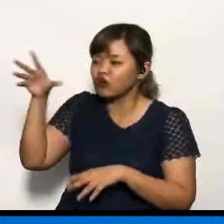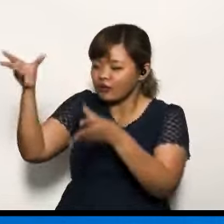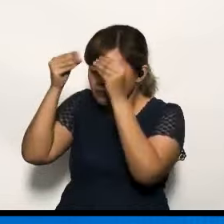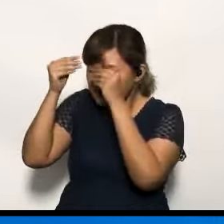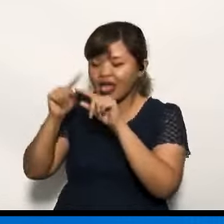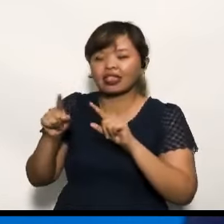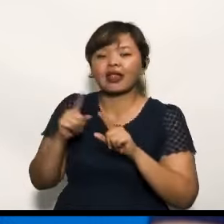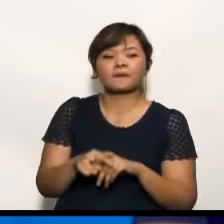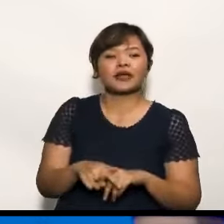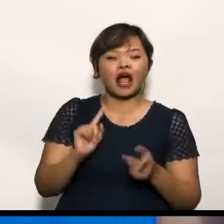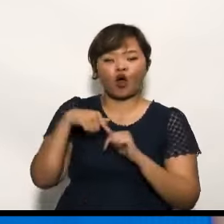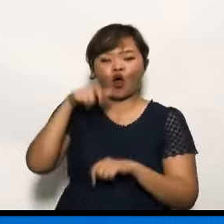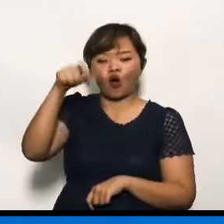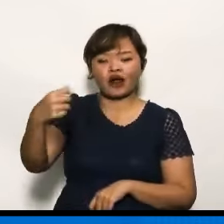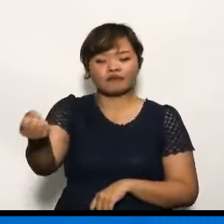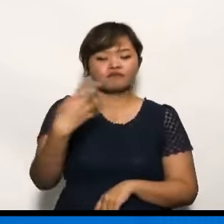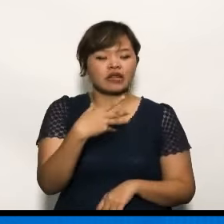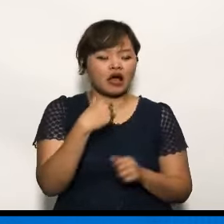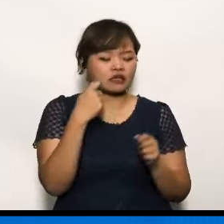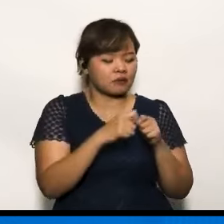but refuse untuk dikoreksi.